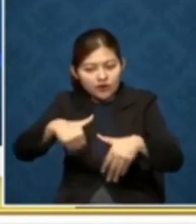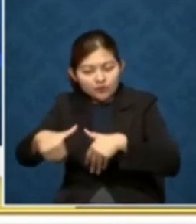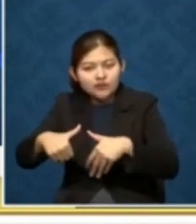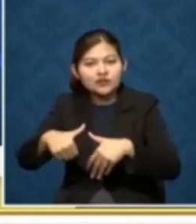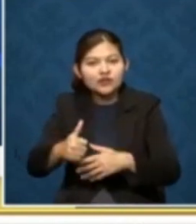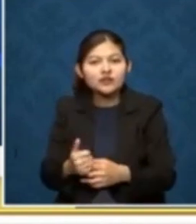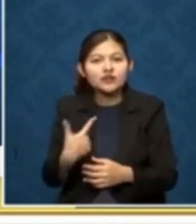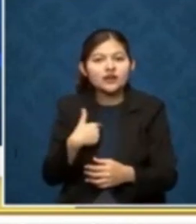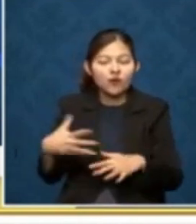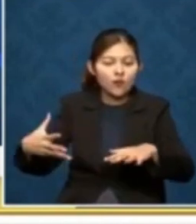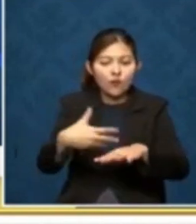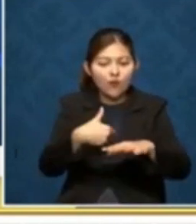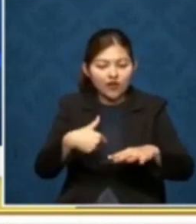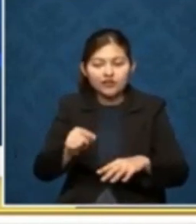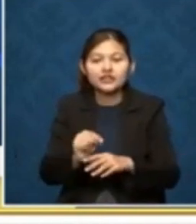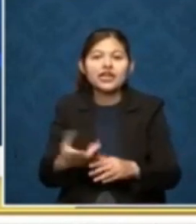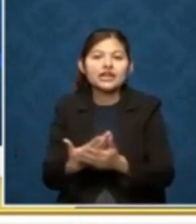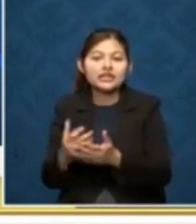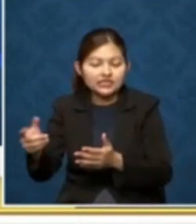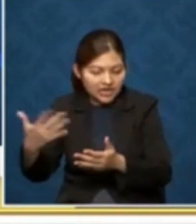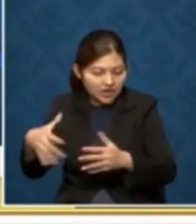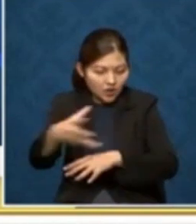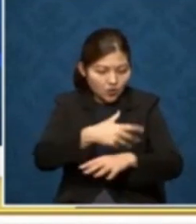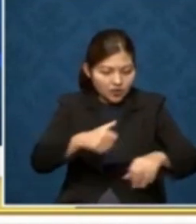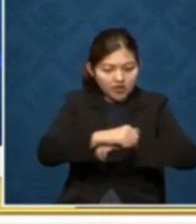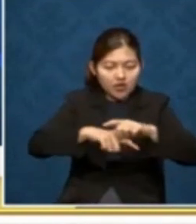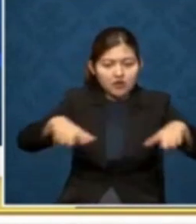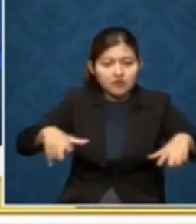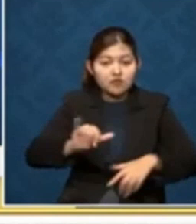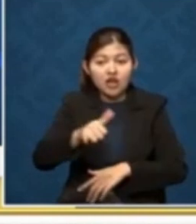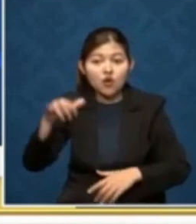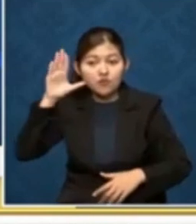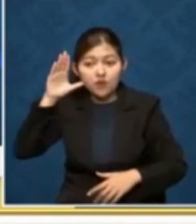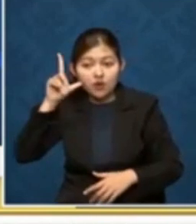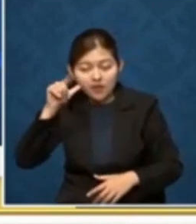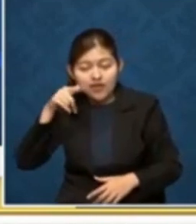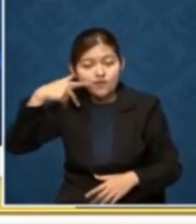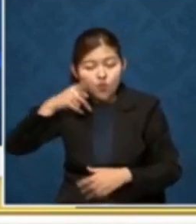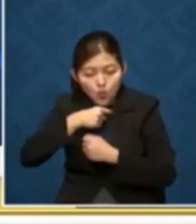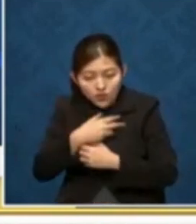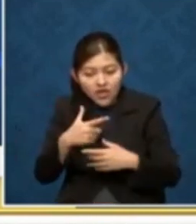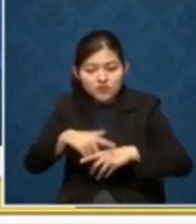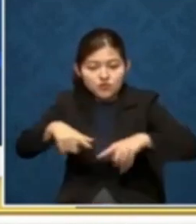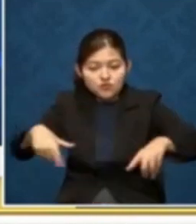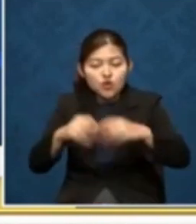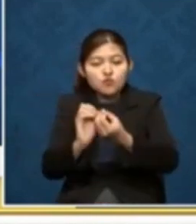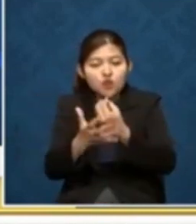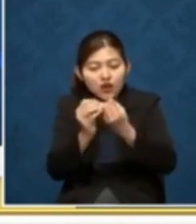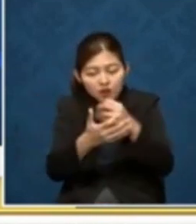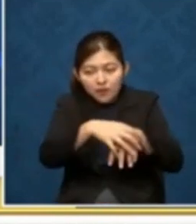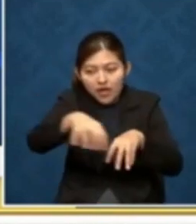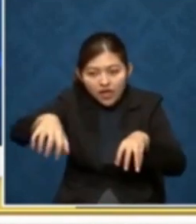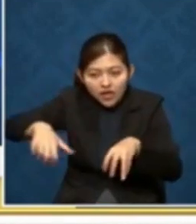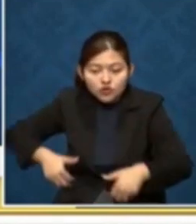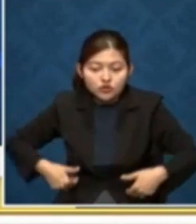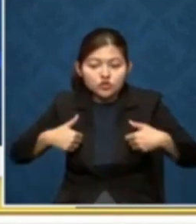ในพื้นที่ที่จะถูกเวรคืนจากที่ดินเหล่านี้บางคนเป็นที่ดินได้รับมรดกตกทอดมาตั้งแต่รุ่นปู่ย่าตายายเป็นสวนผลไม้ที่เป็นชีวิต